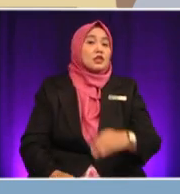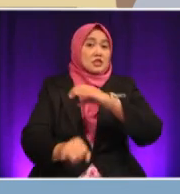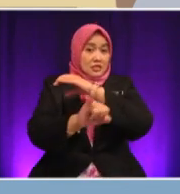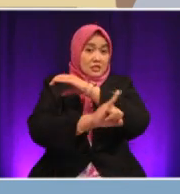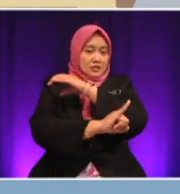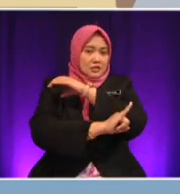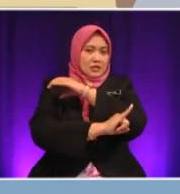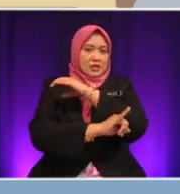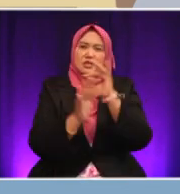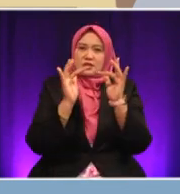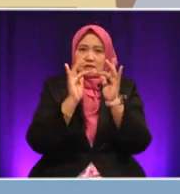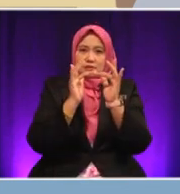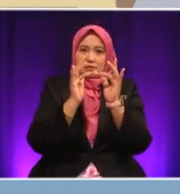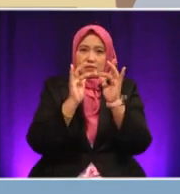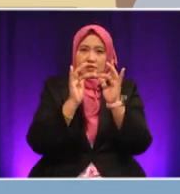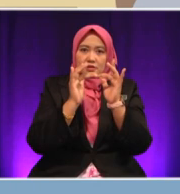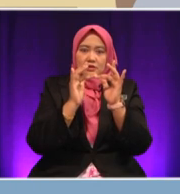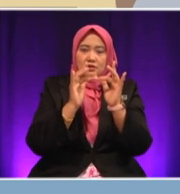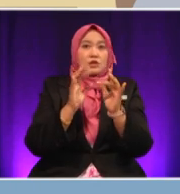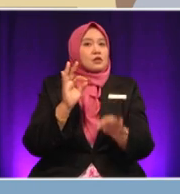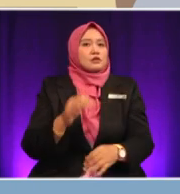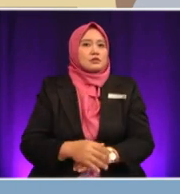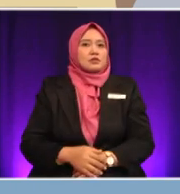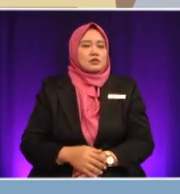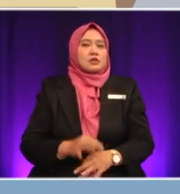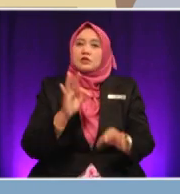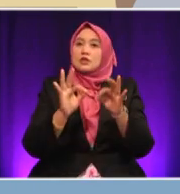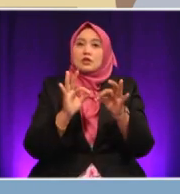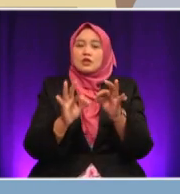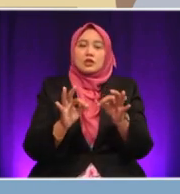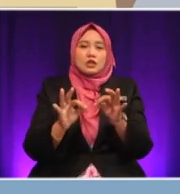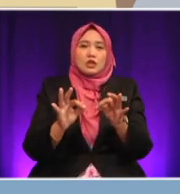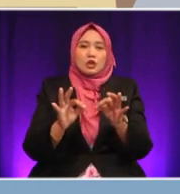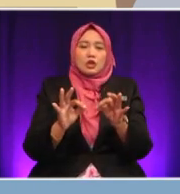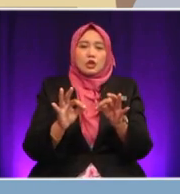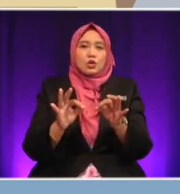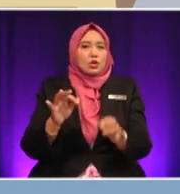Oke kalau Azura pula jawab apa